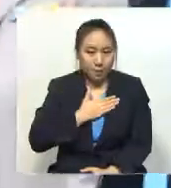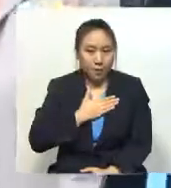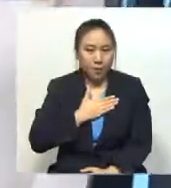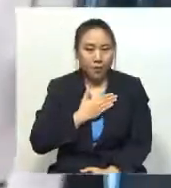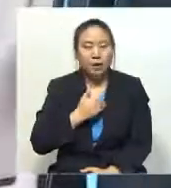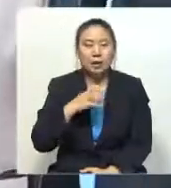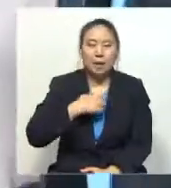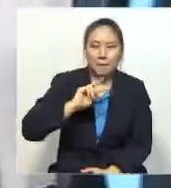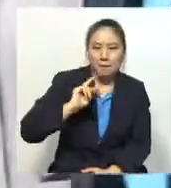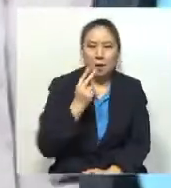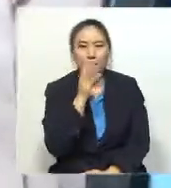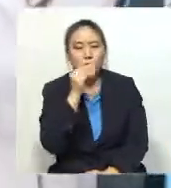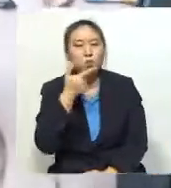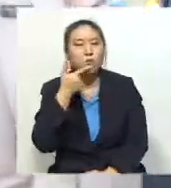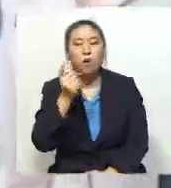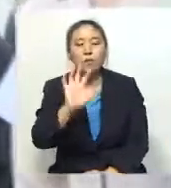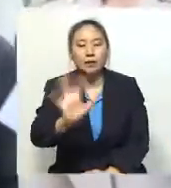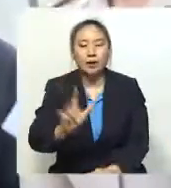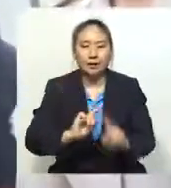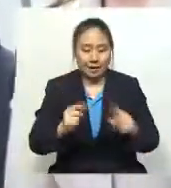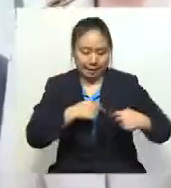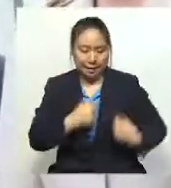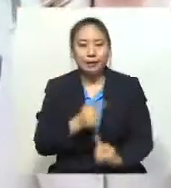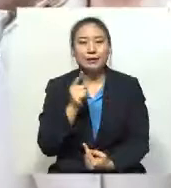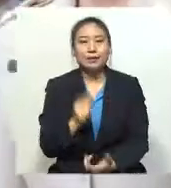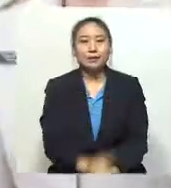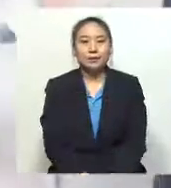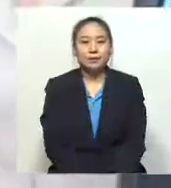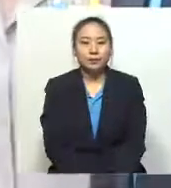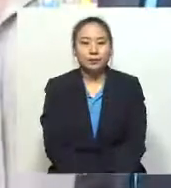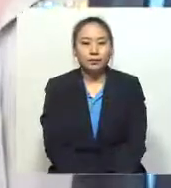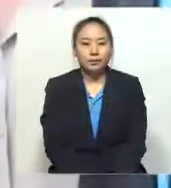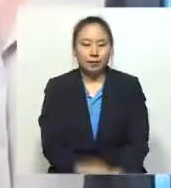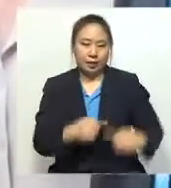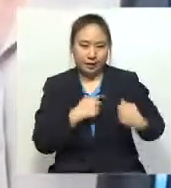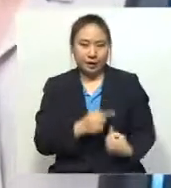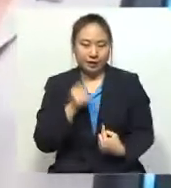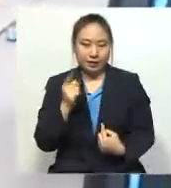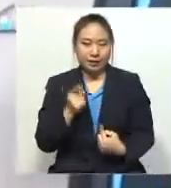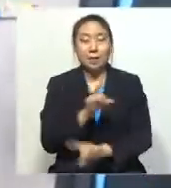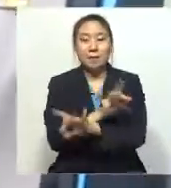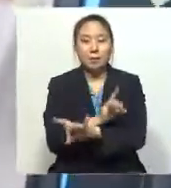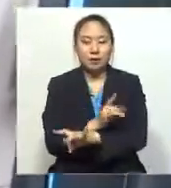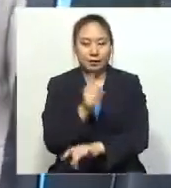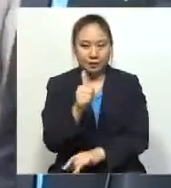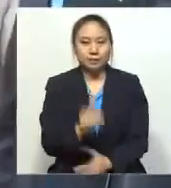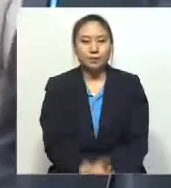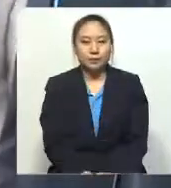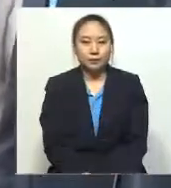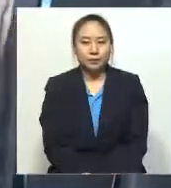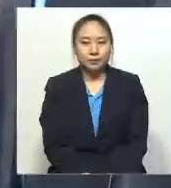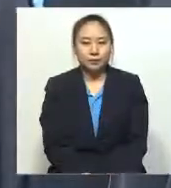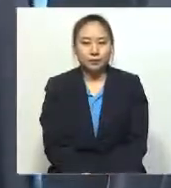พูดเพราะเพิ่มไม่เพราะนะแต่จริงใจเพชรลีจริงใจเพชรลีนะผมมา